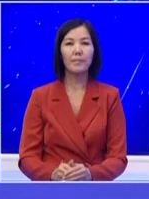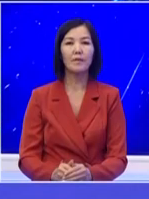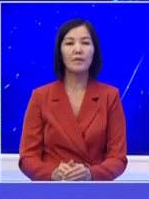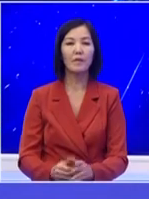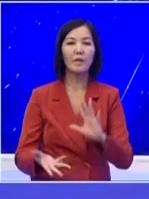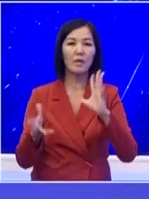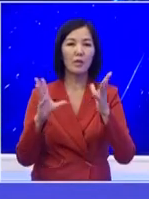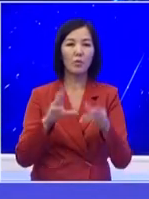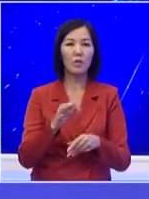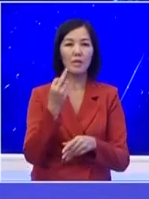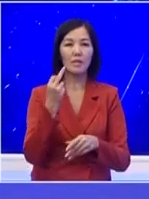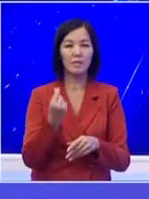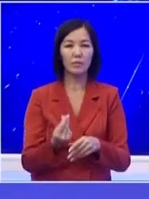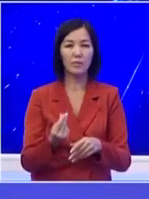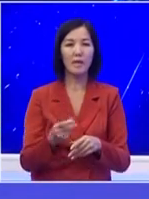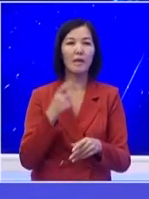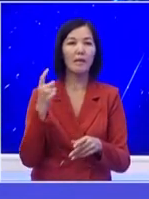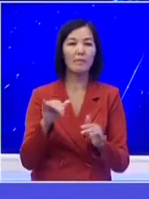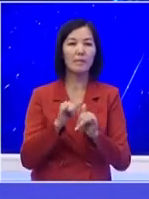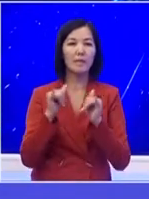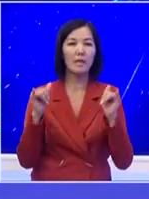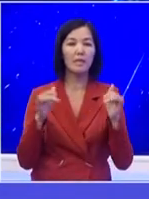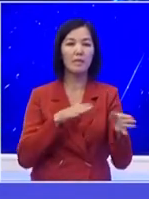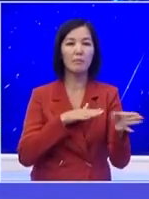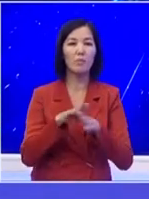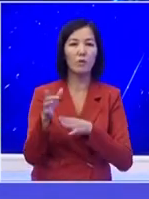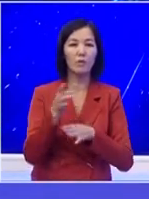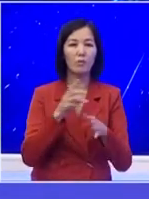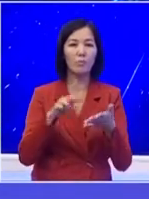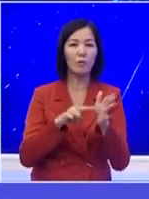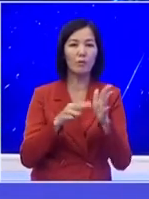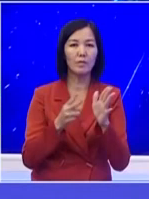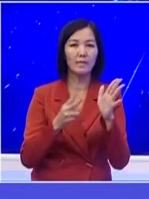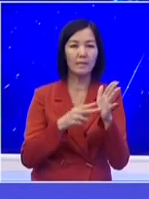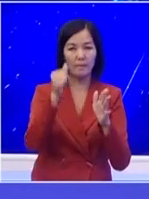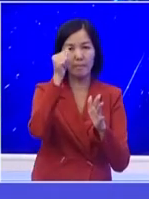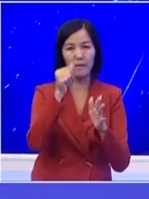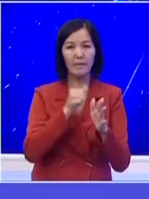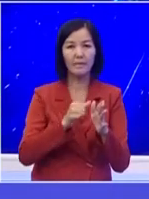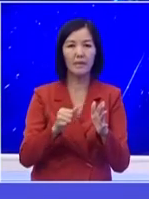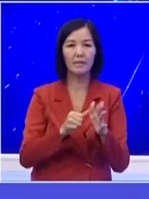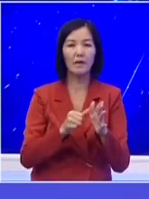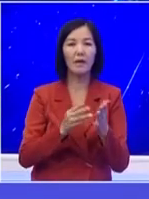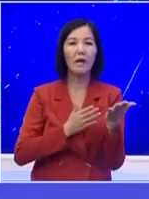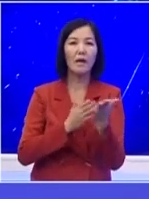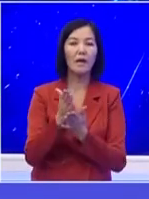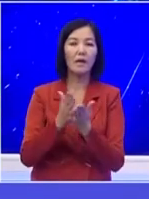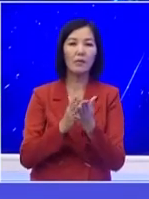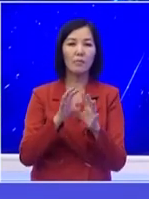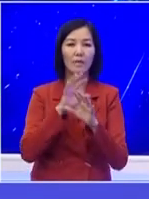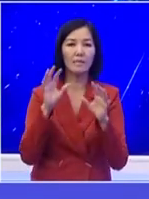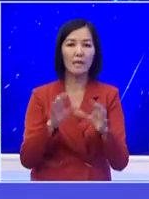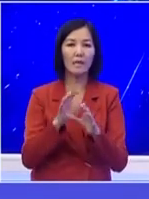Подытожили итоги социально-экономического развития страны и исполнения республиканского бюджета за 7 месяцев. В базовых отраслях экономики